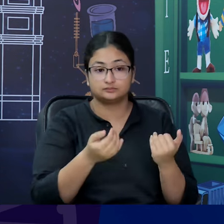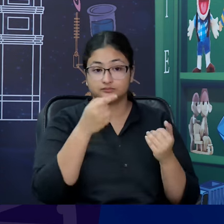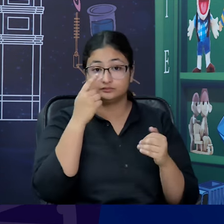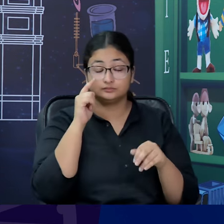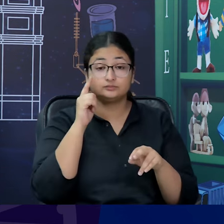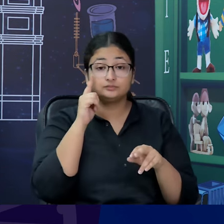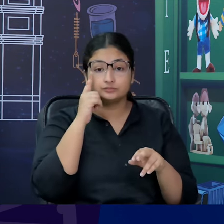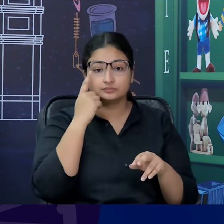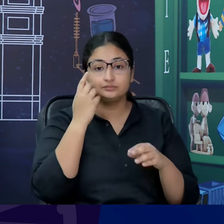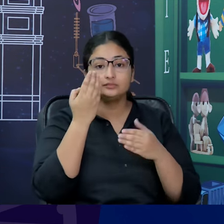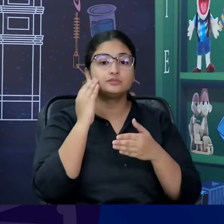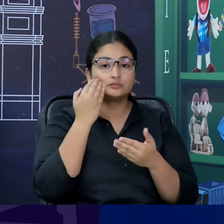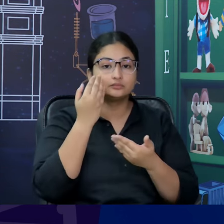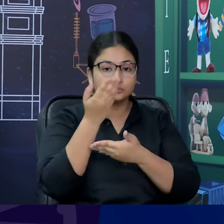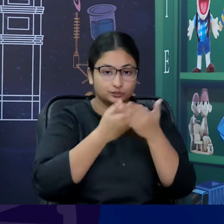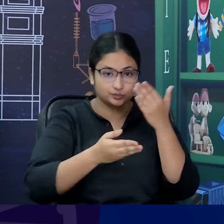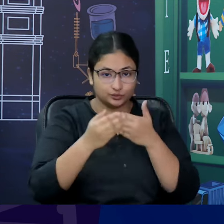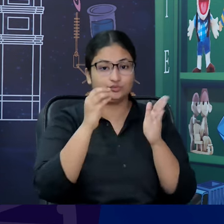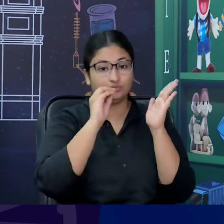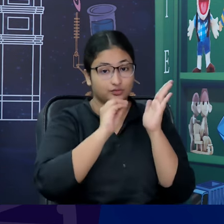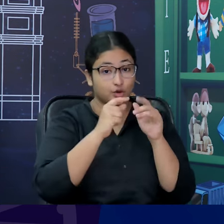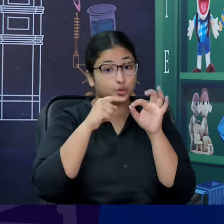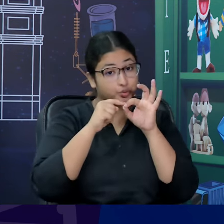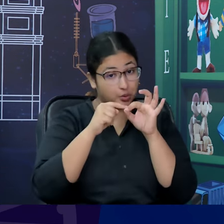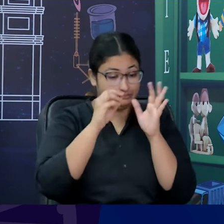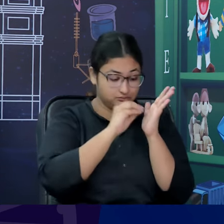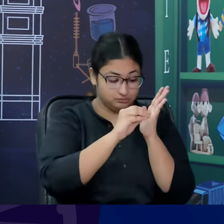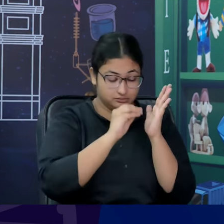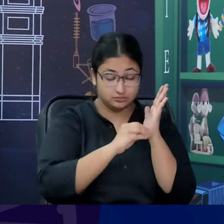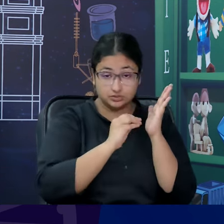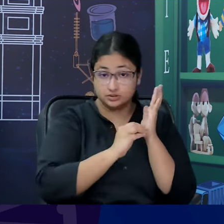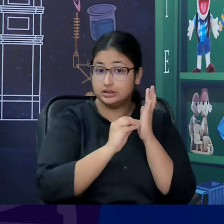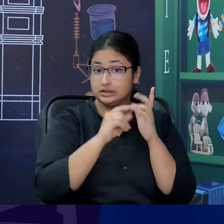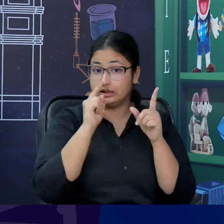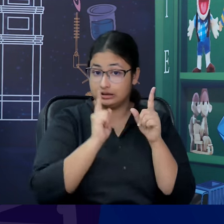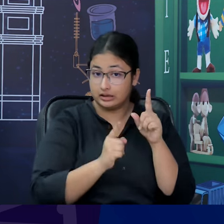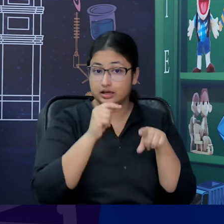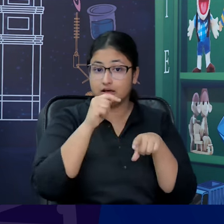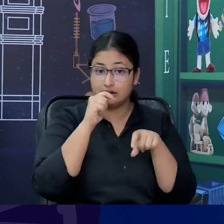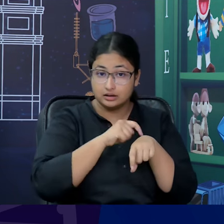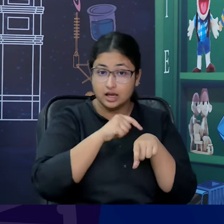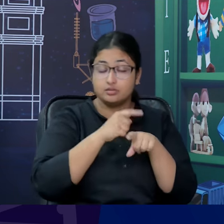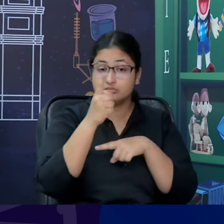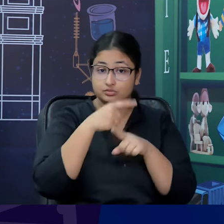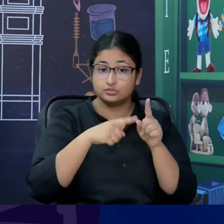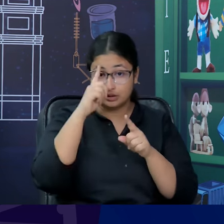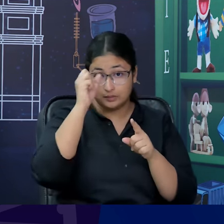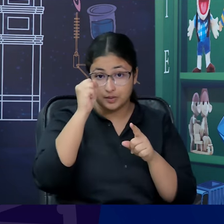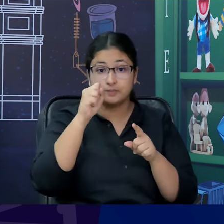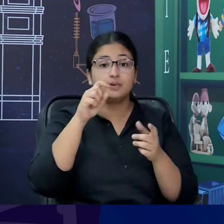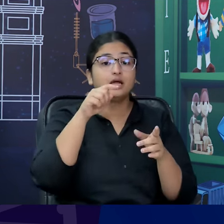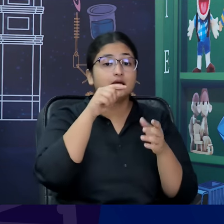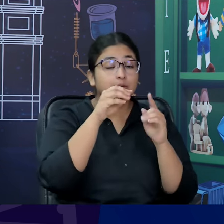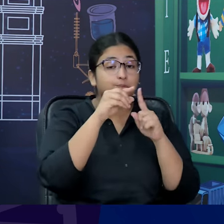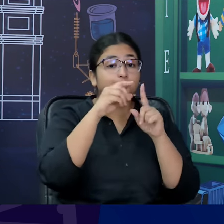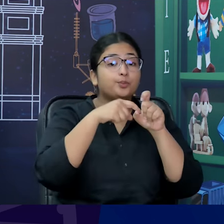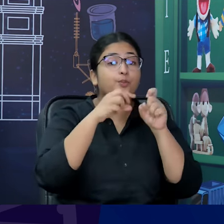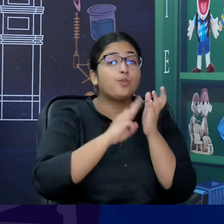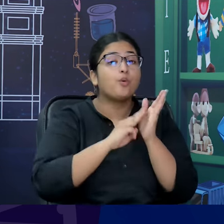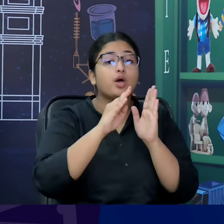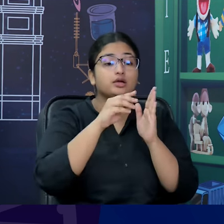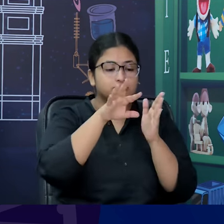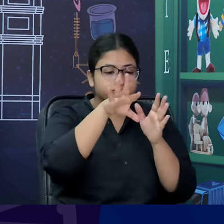ध्यान रखना जब कविता की प्रसंग व्याख्या आती है तो इसमें यह कविता कहां से ली गई है और किस पुस्तक से